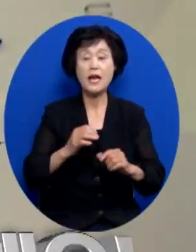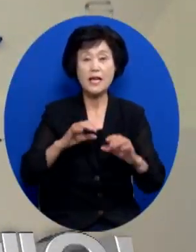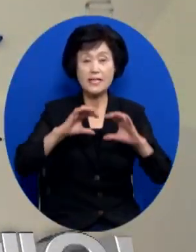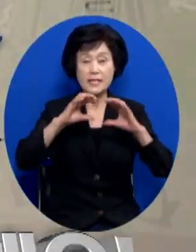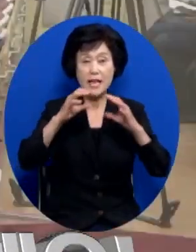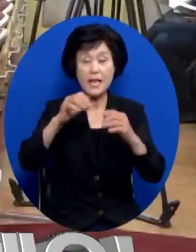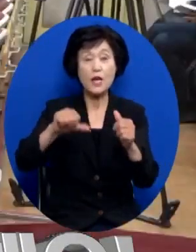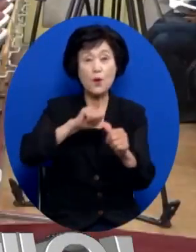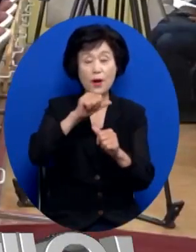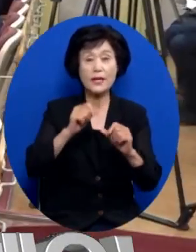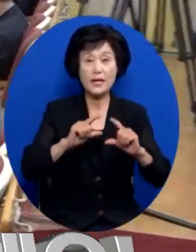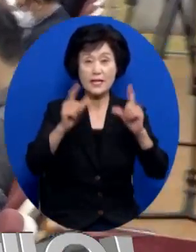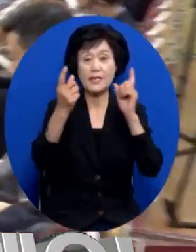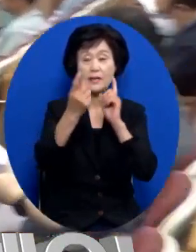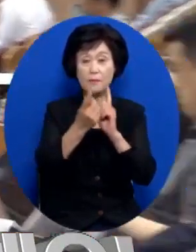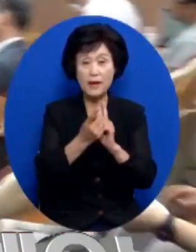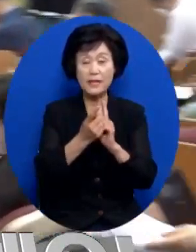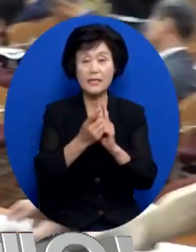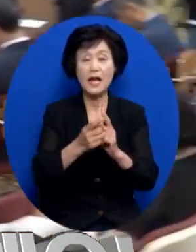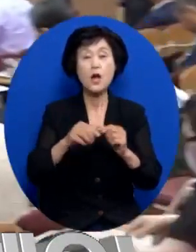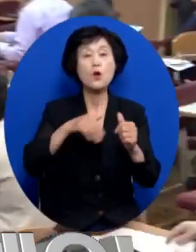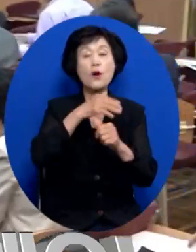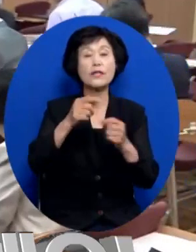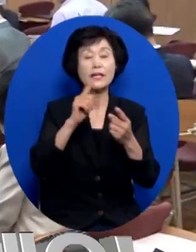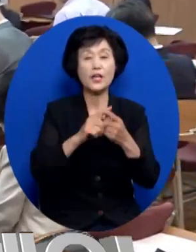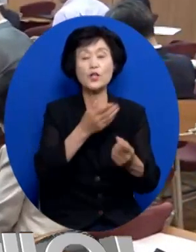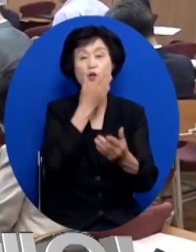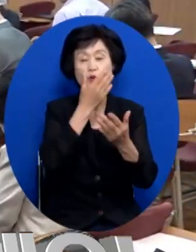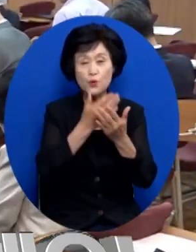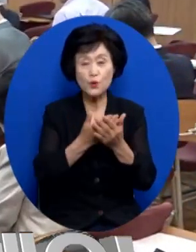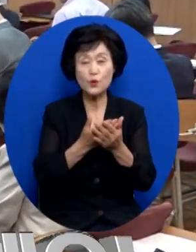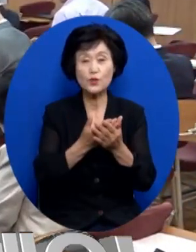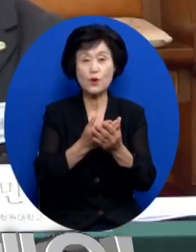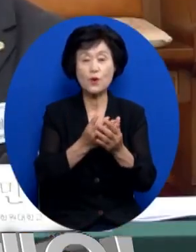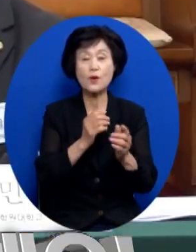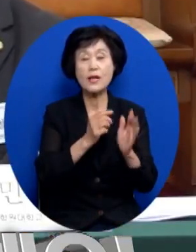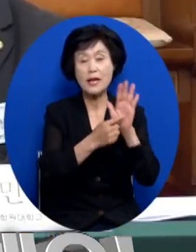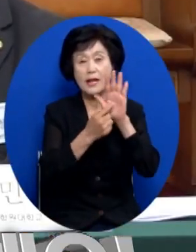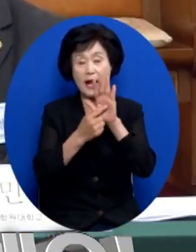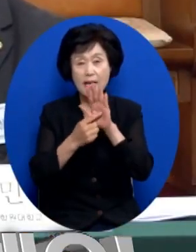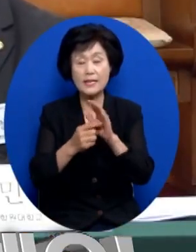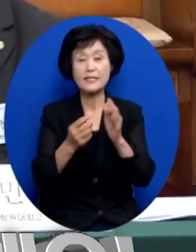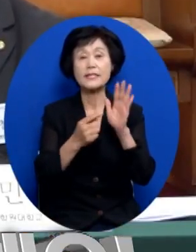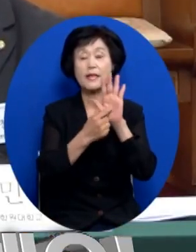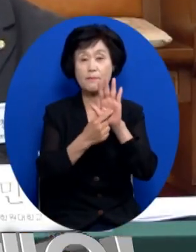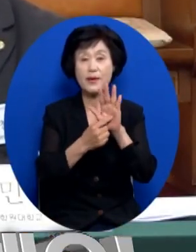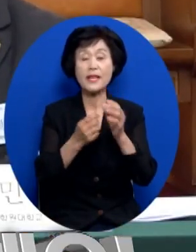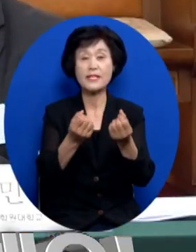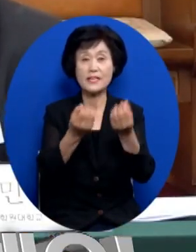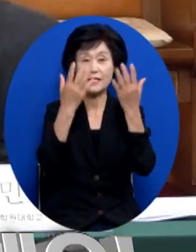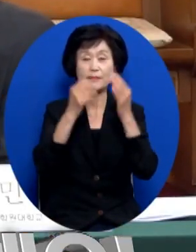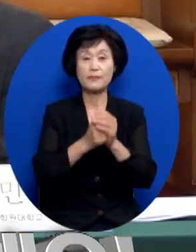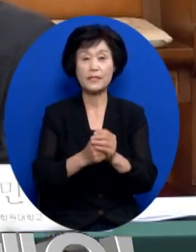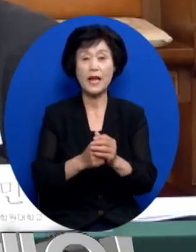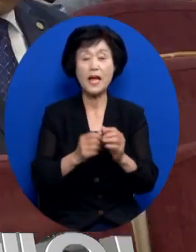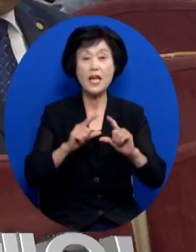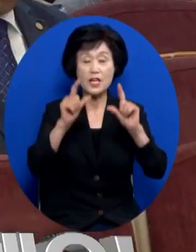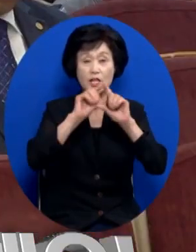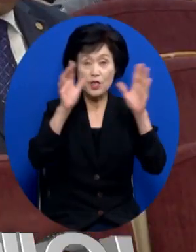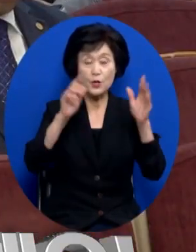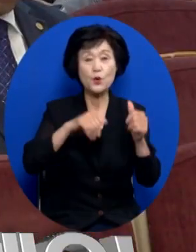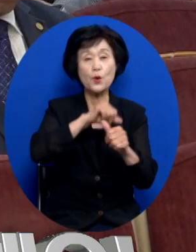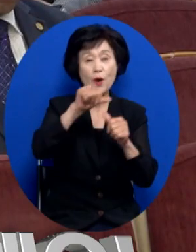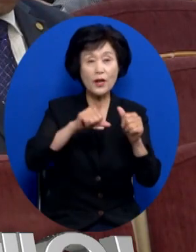맞아 곳곳에선 환경의 중요성을 되새기는 캠페인이 전개되는 가운데 한국교회가 오는 10일까지